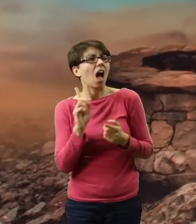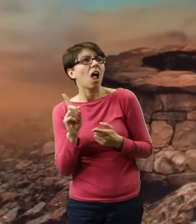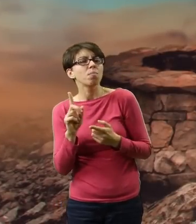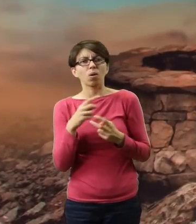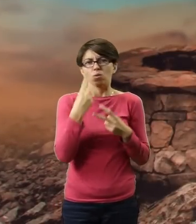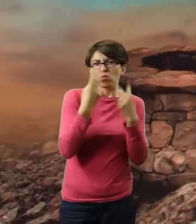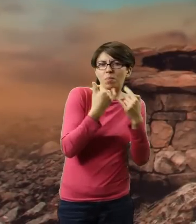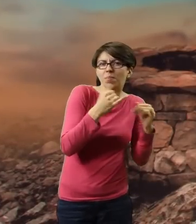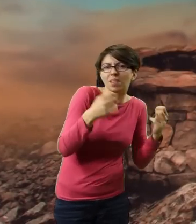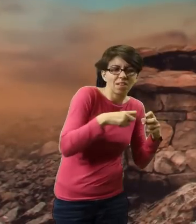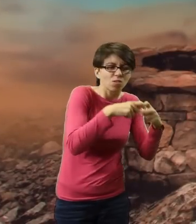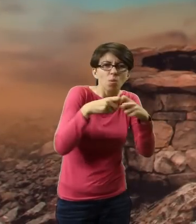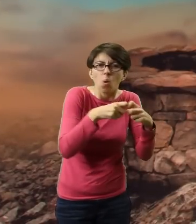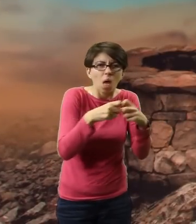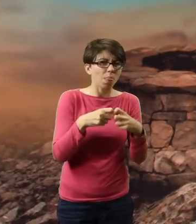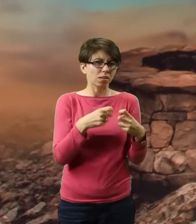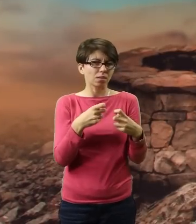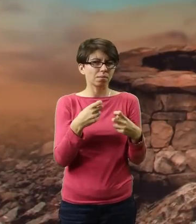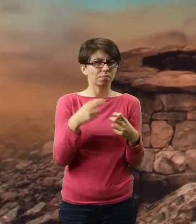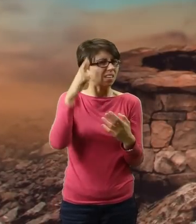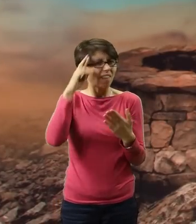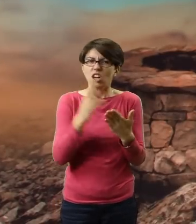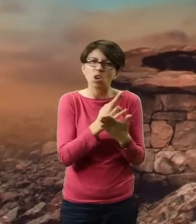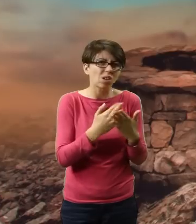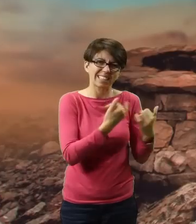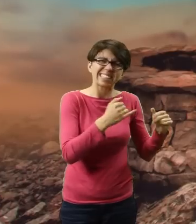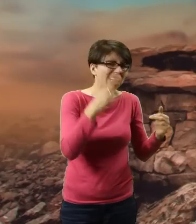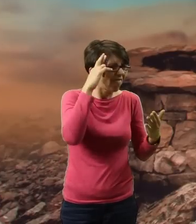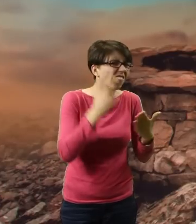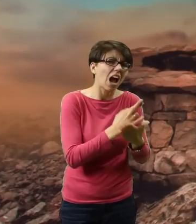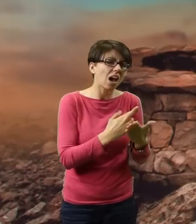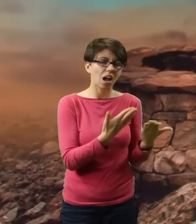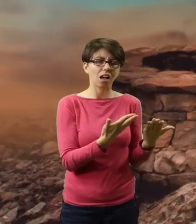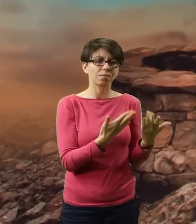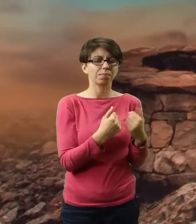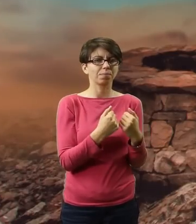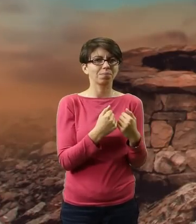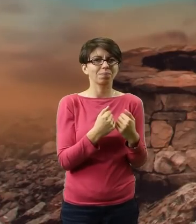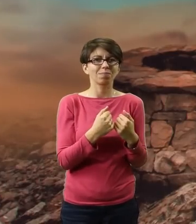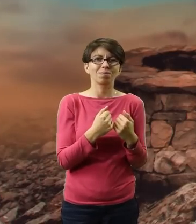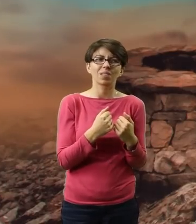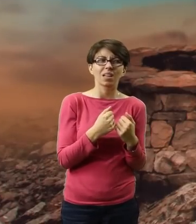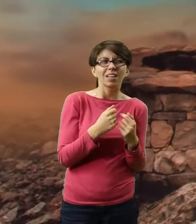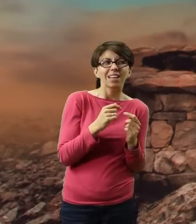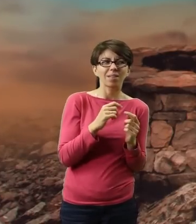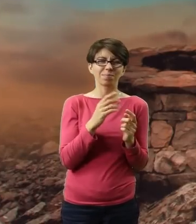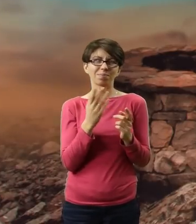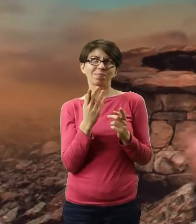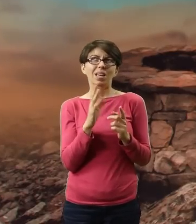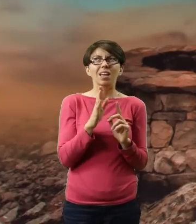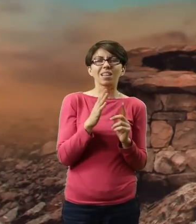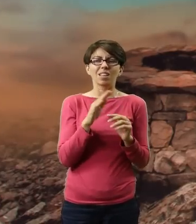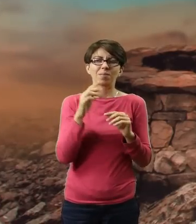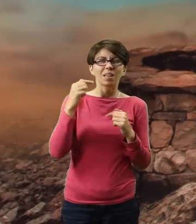wspólnoty do której należymy jako wspólnota kościoła jeżeli wtedy dochodzi do pewnej